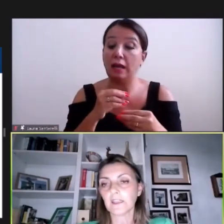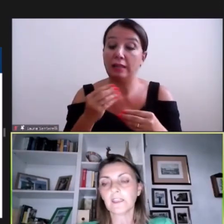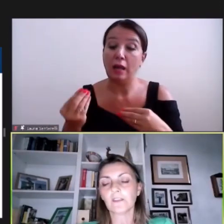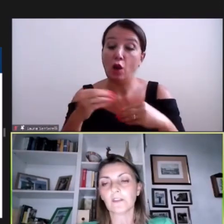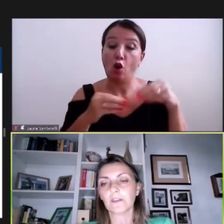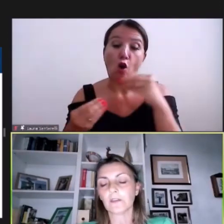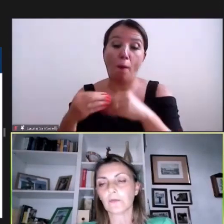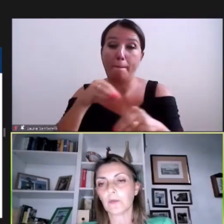tratta di